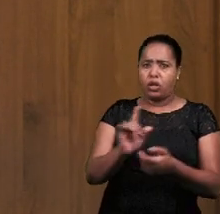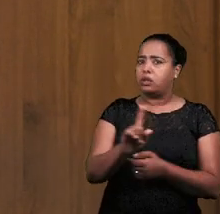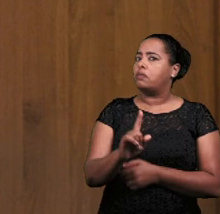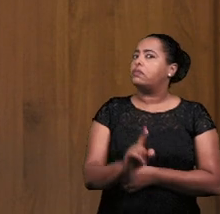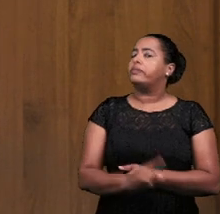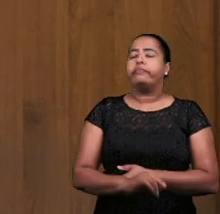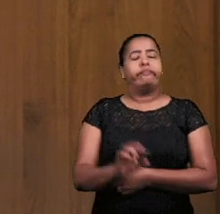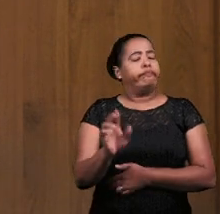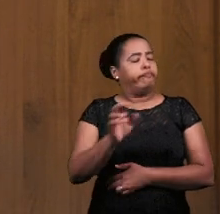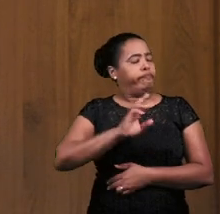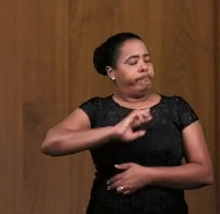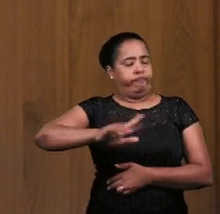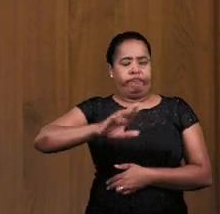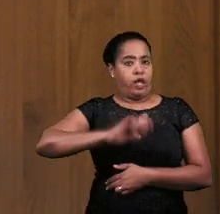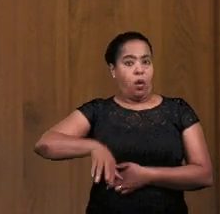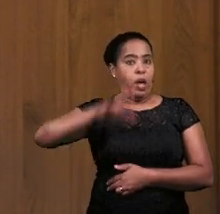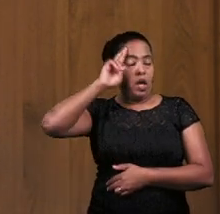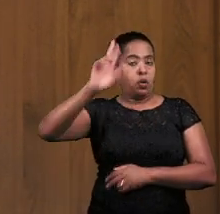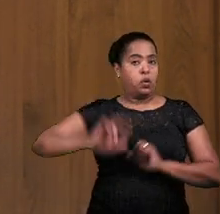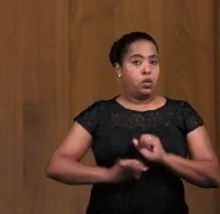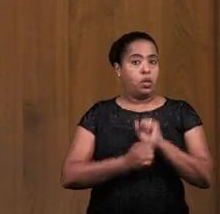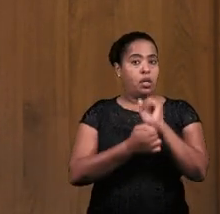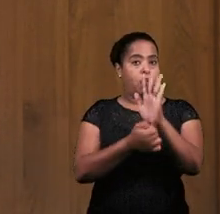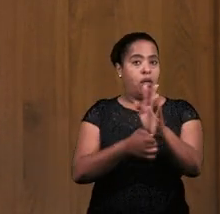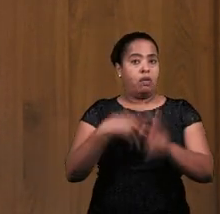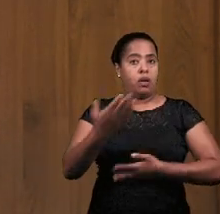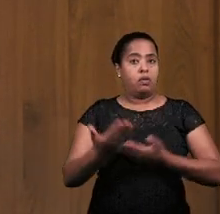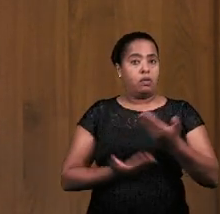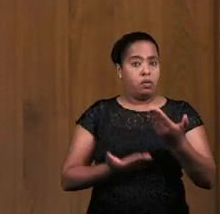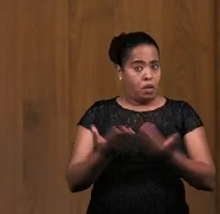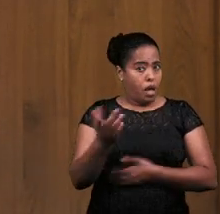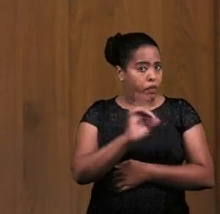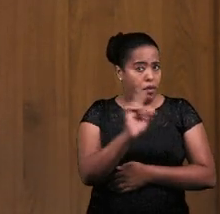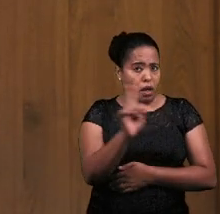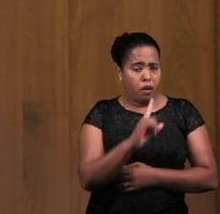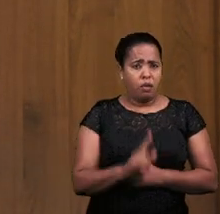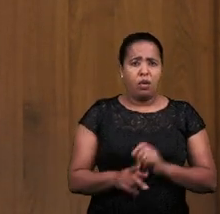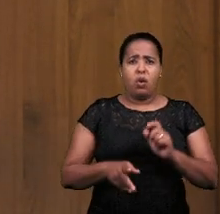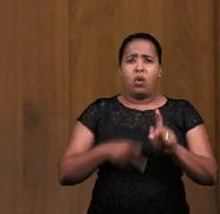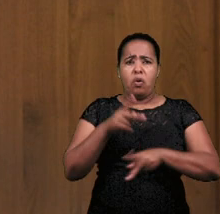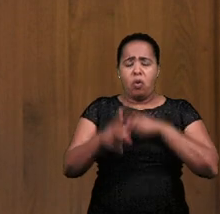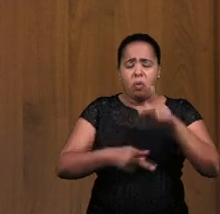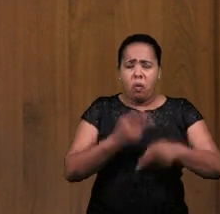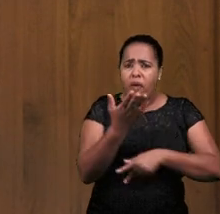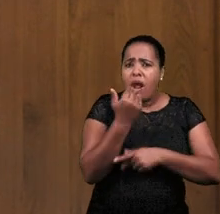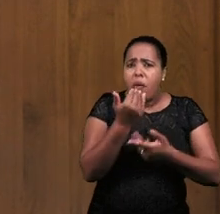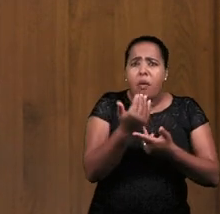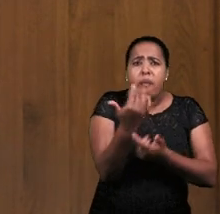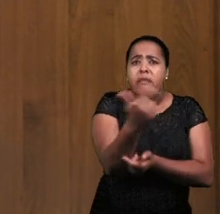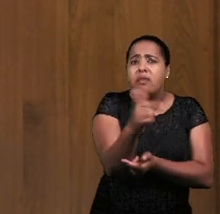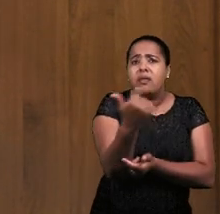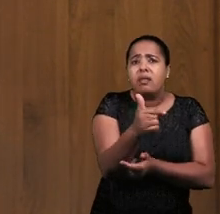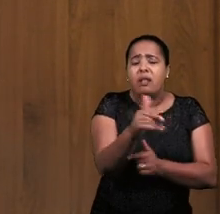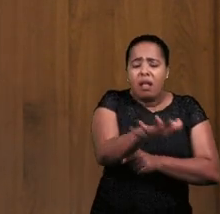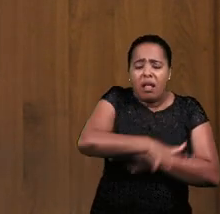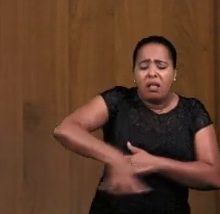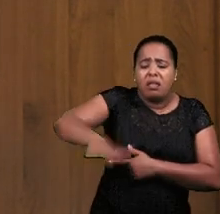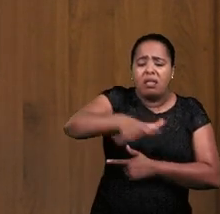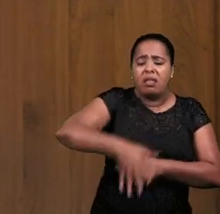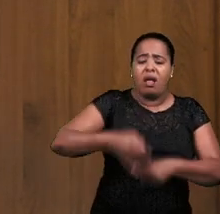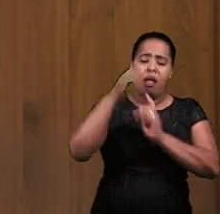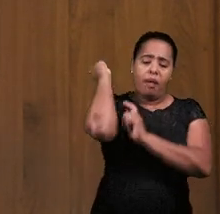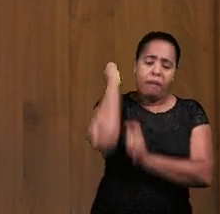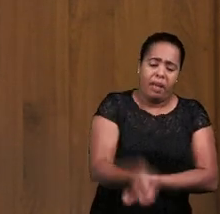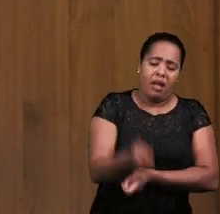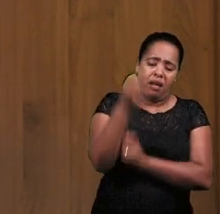plus. Mais cela n'est pas la parole que Dieu révèle à son Église. Le peuple restait sans la nourriture, il travaillait dans l'air, l'ennemi venait,